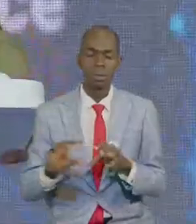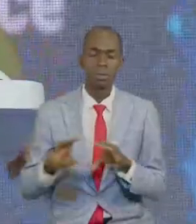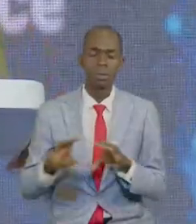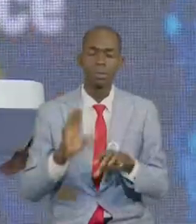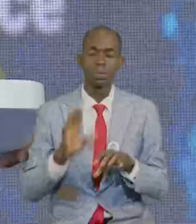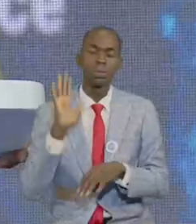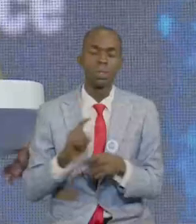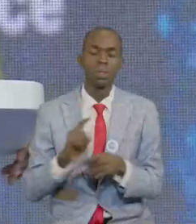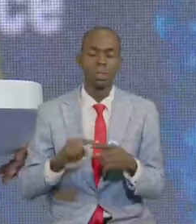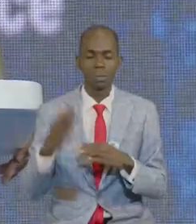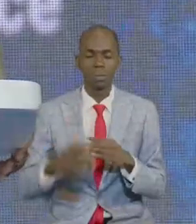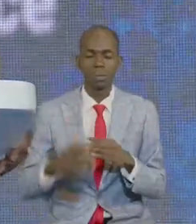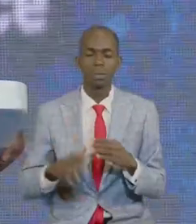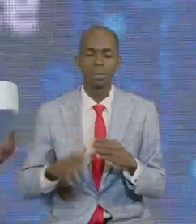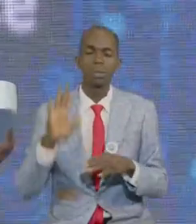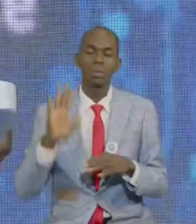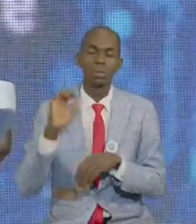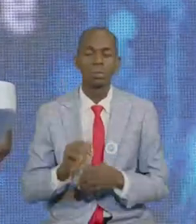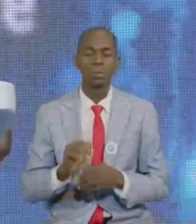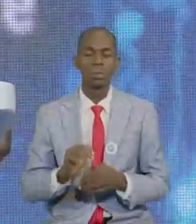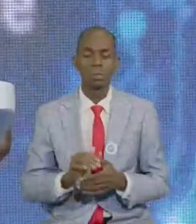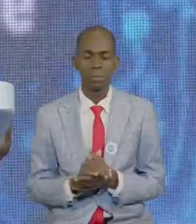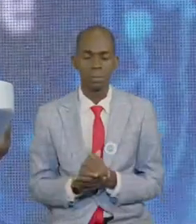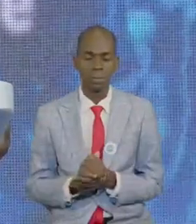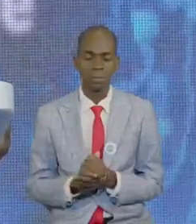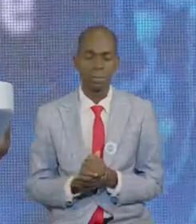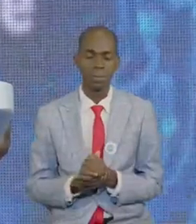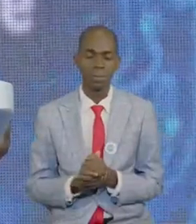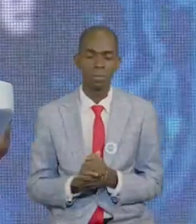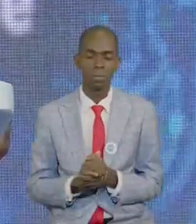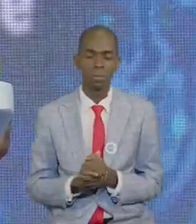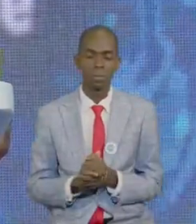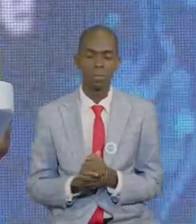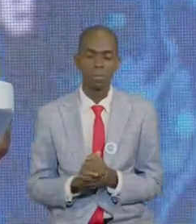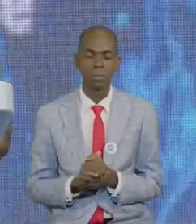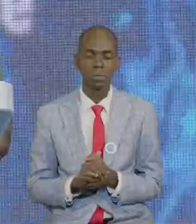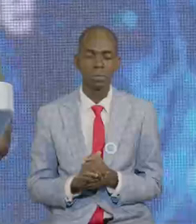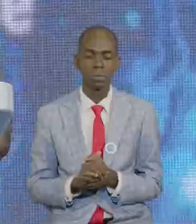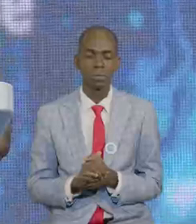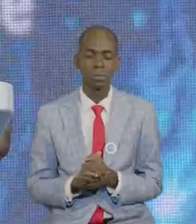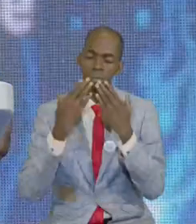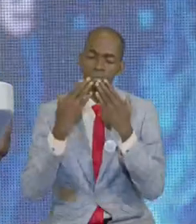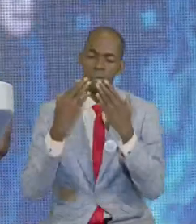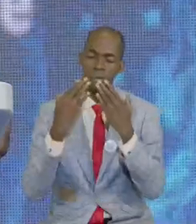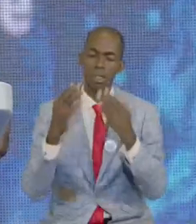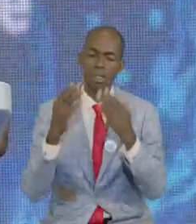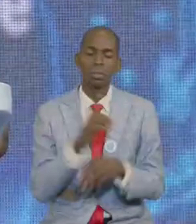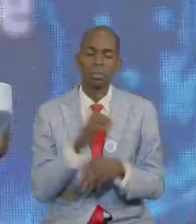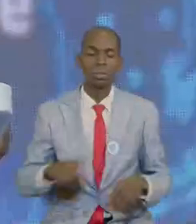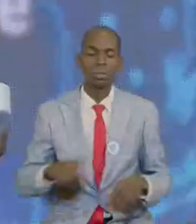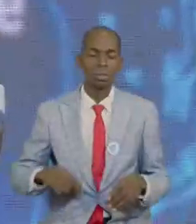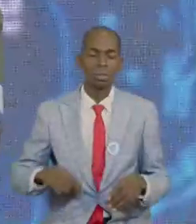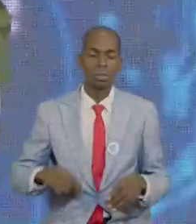accomplish the ministry. Mets en nous ta puissance pour accomplir et faire le ministère. Thank you, Lord, for the answer. Merci, Seigneur,